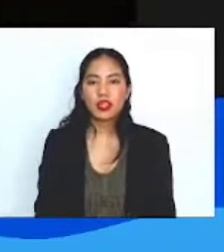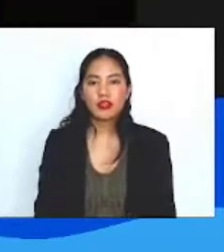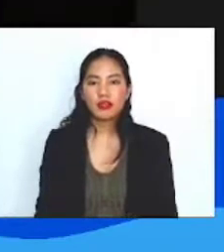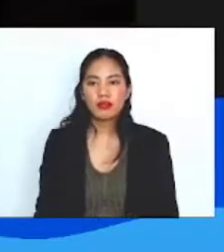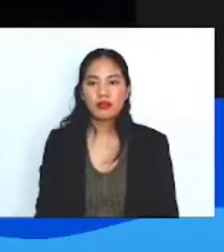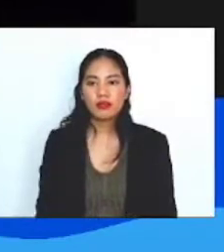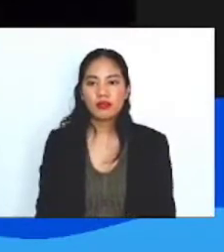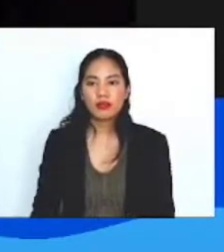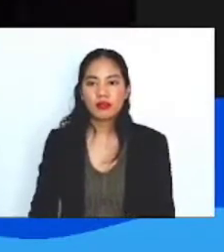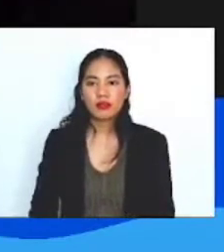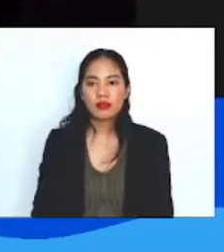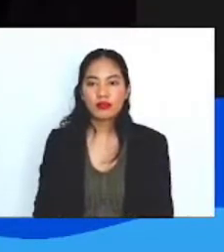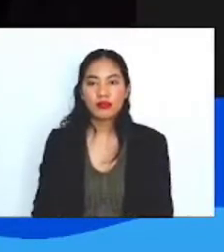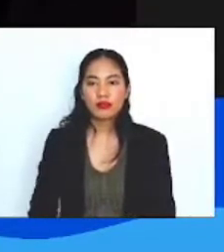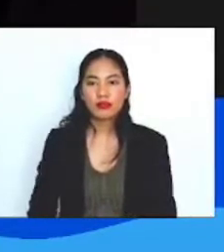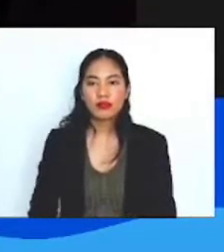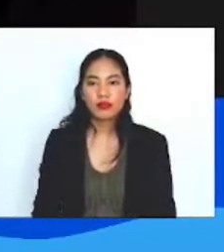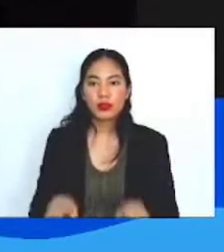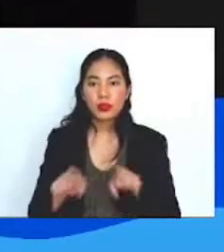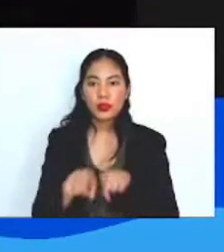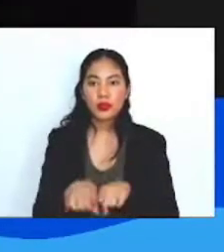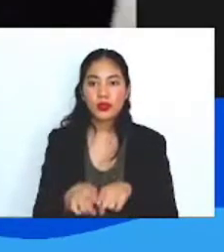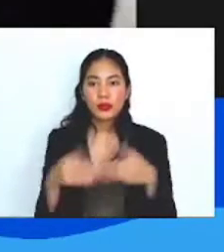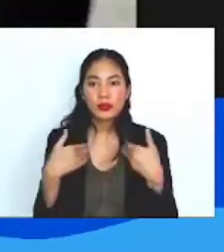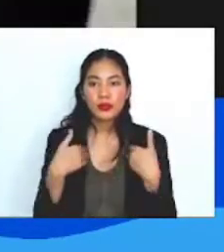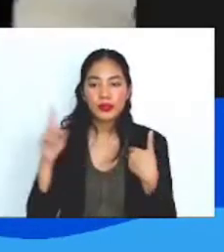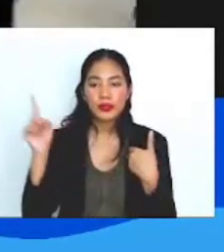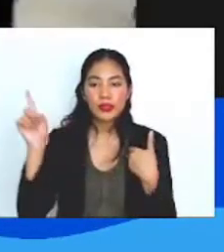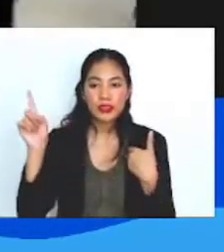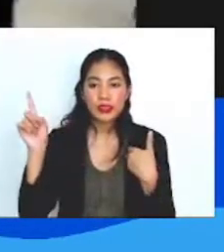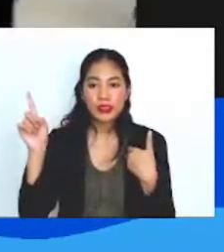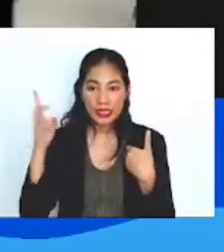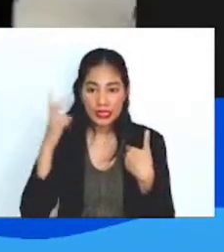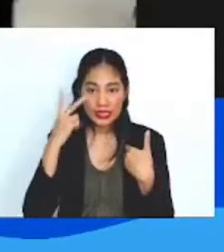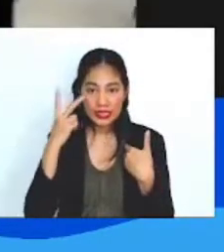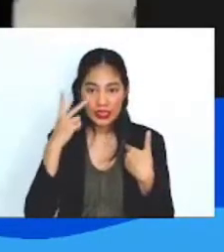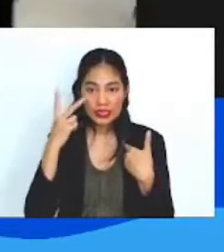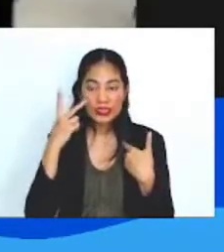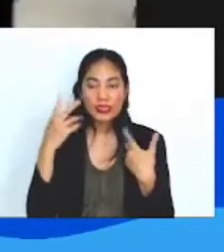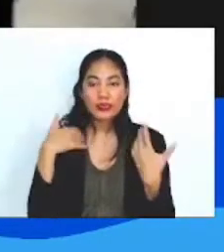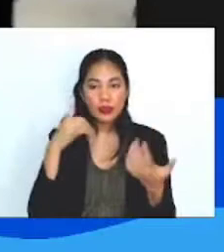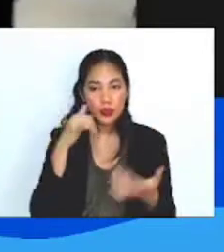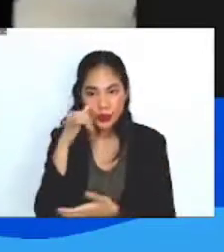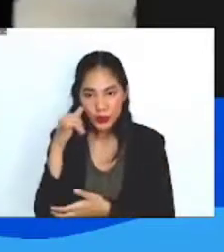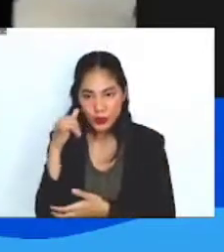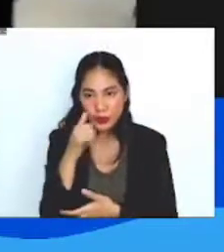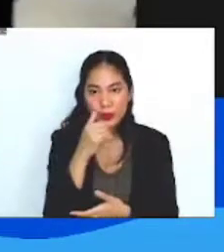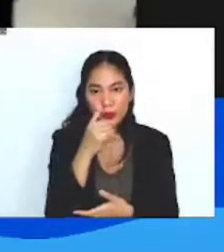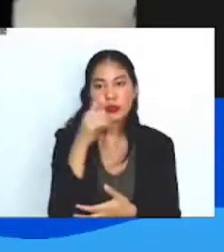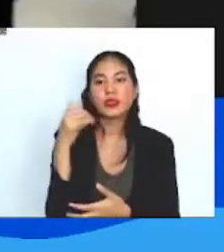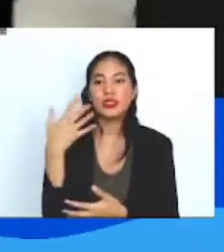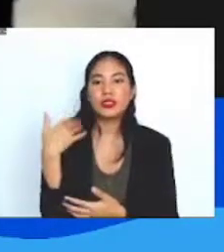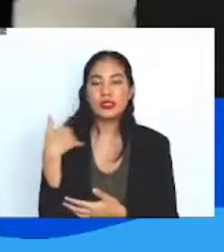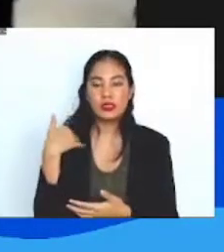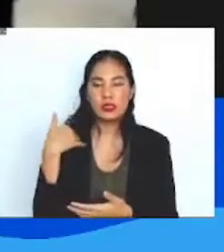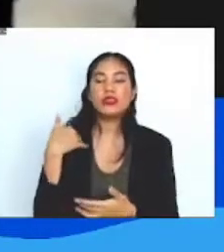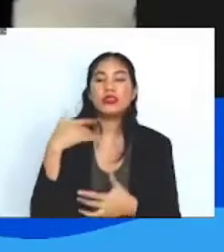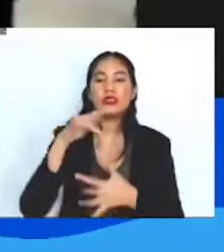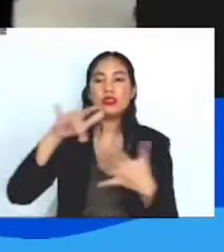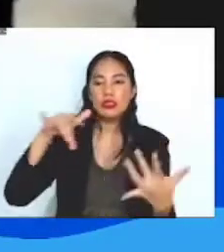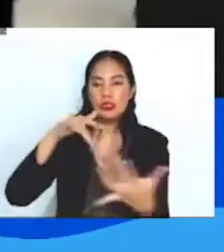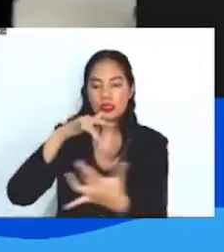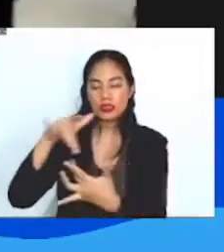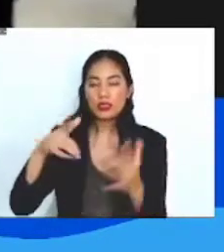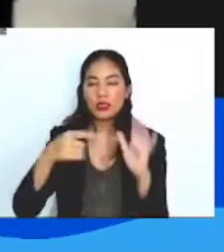Ayan, kitang-kita natin kung paanong inililibot po tayo. So, nakikita natin, perhaps this is the media center na, no?